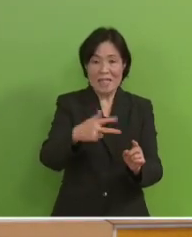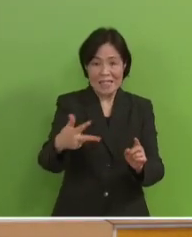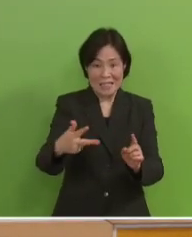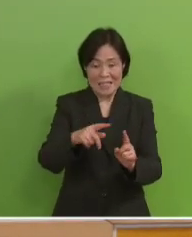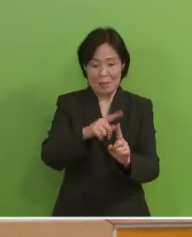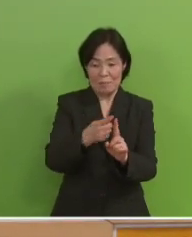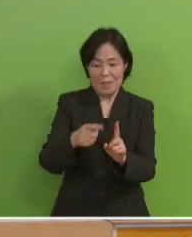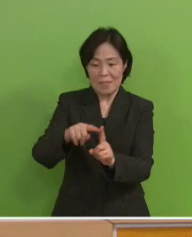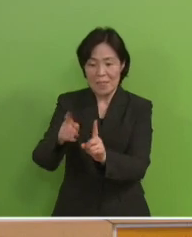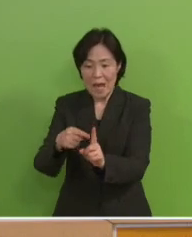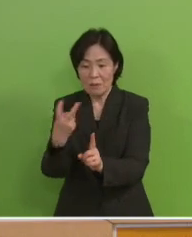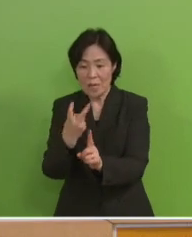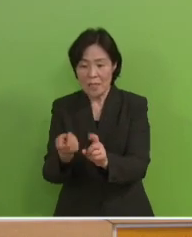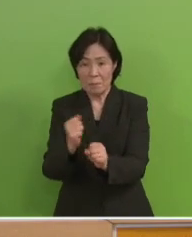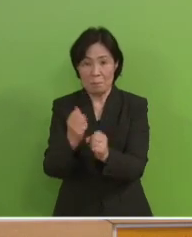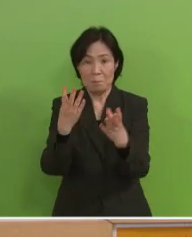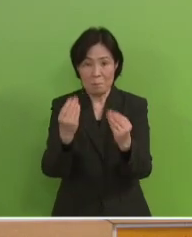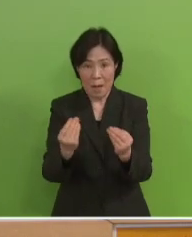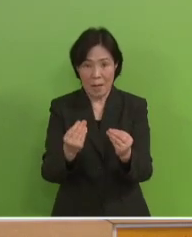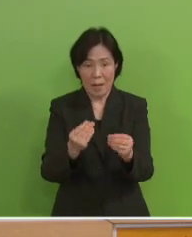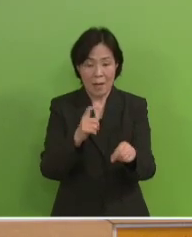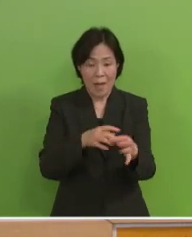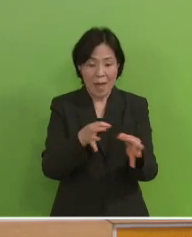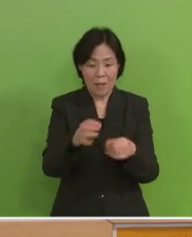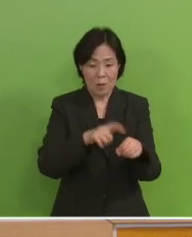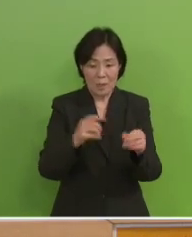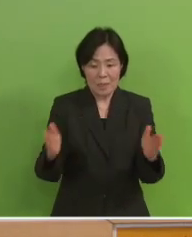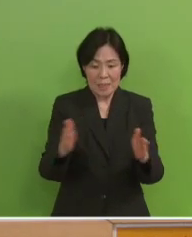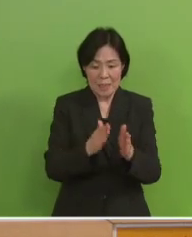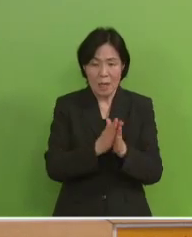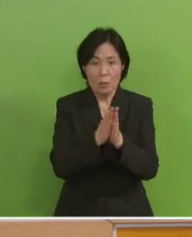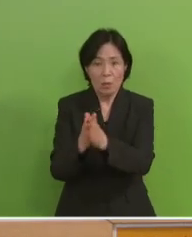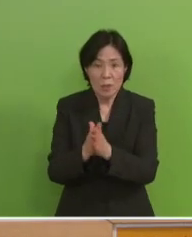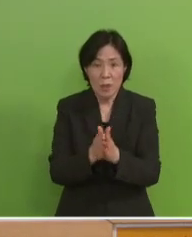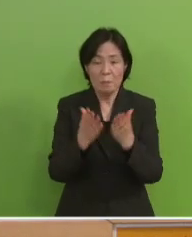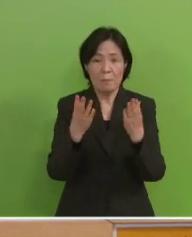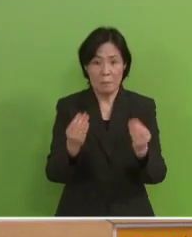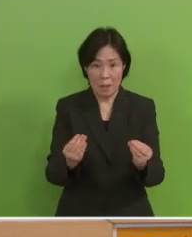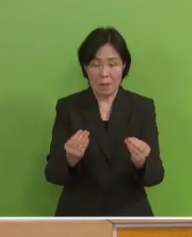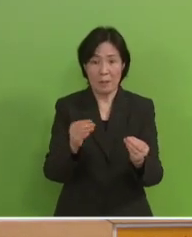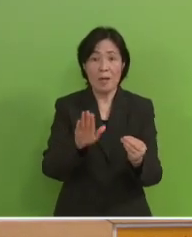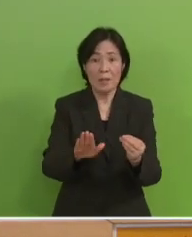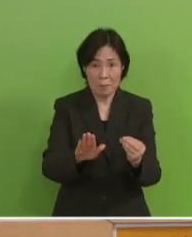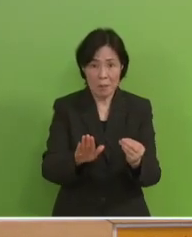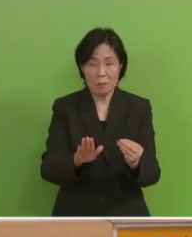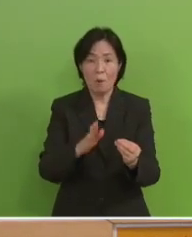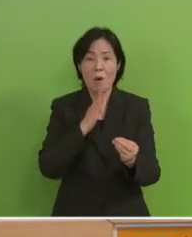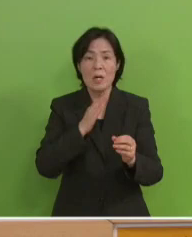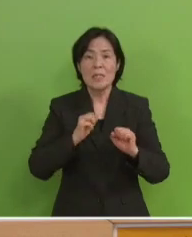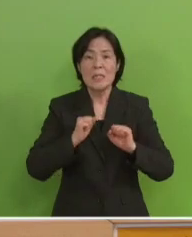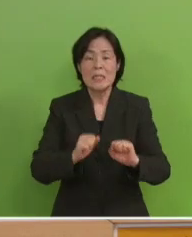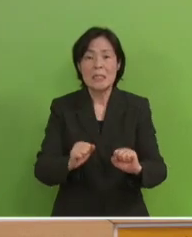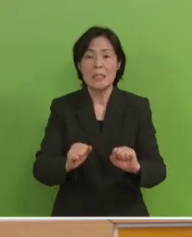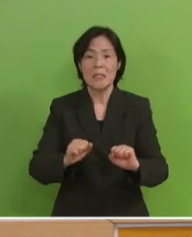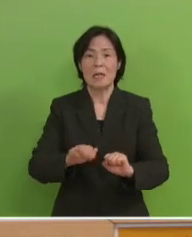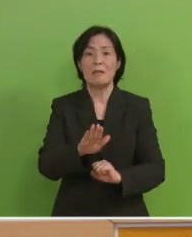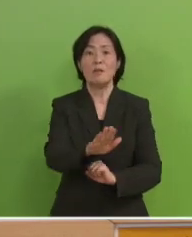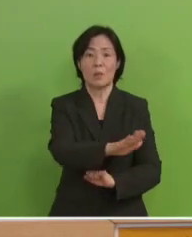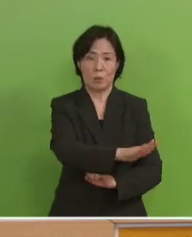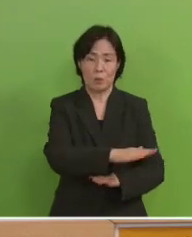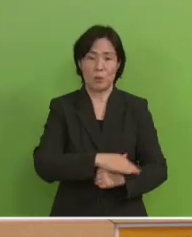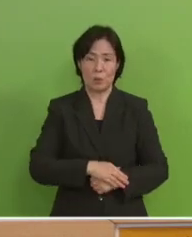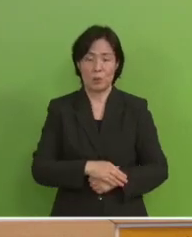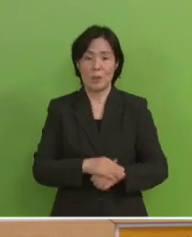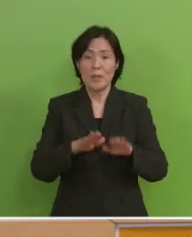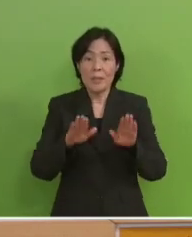の設立にしてよそれから時短要請にせよもうそれを適用するまでもなく獅子にどんどん移してますので